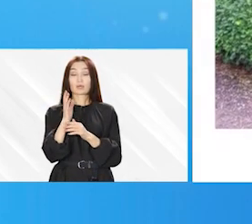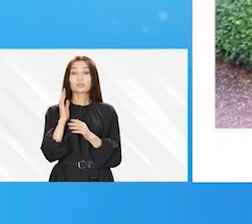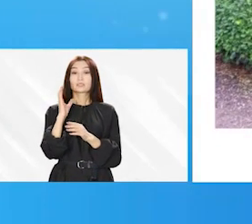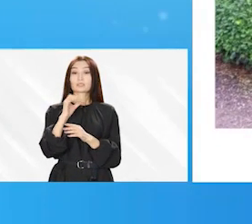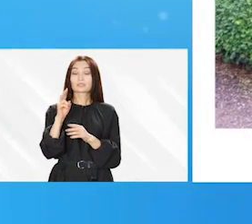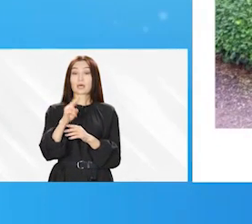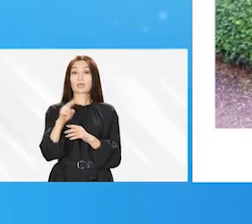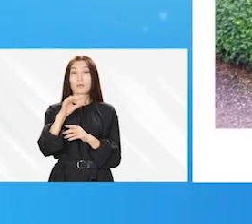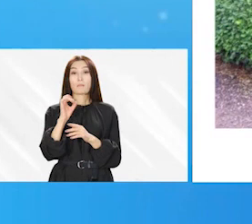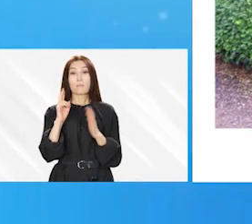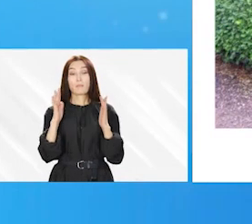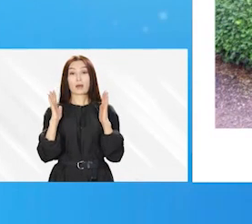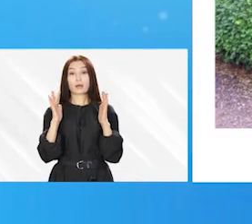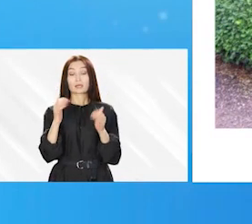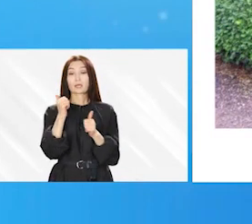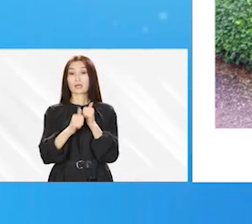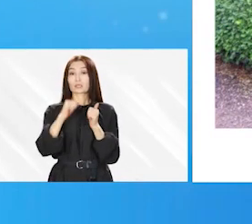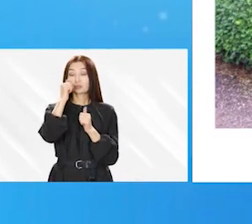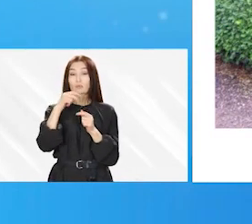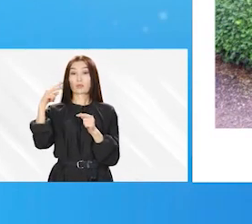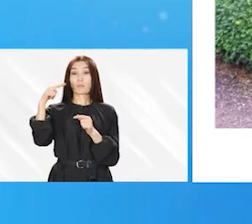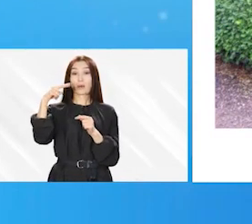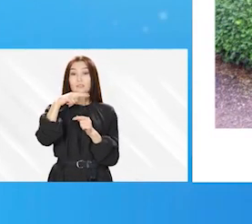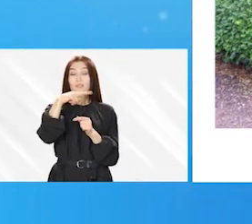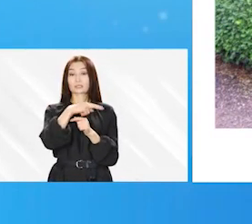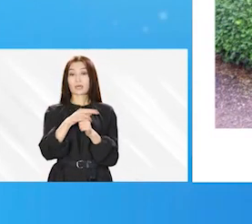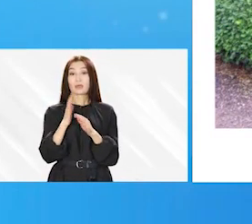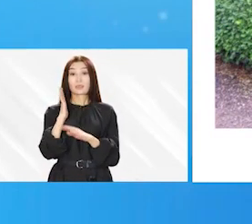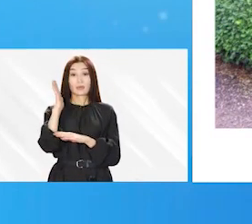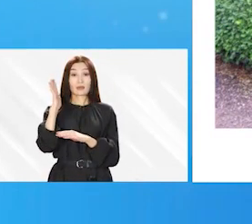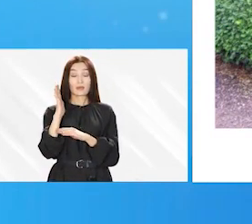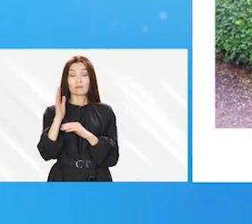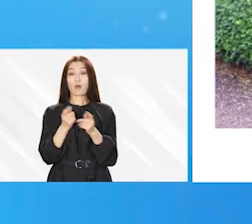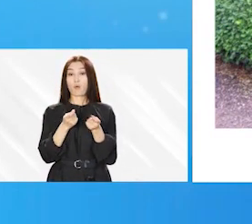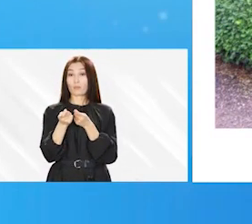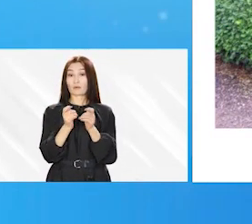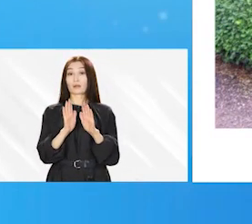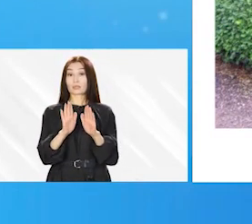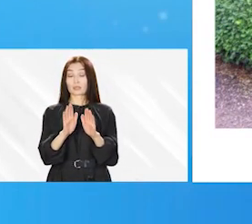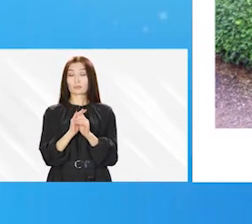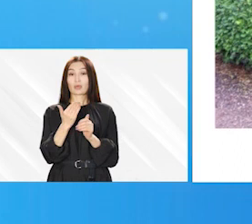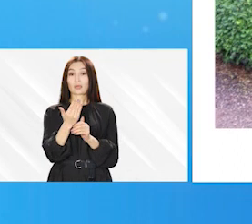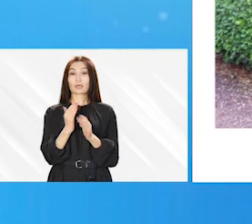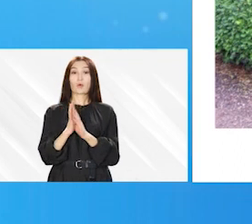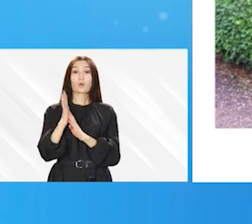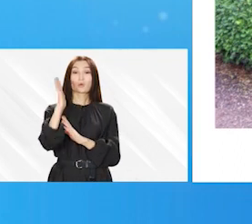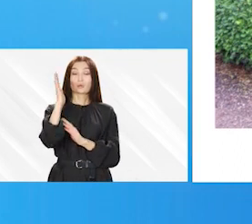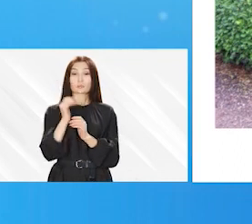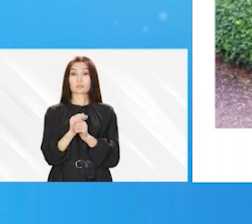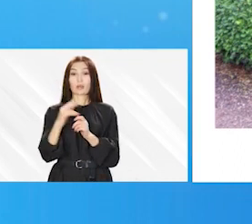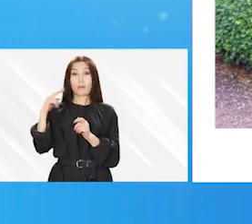парках и скверах ежегодно подрезаю деревья и кустарники управляя таким образом их ростом